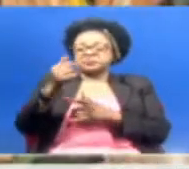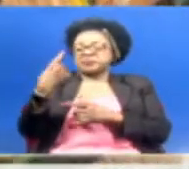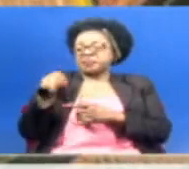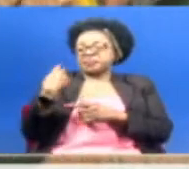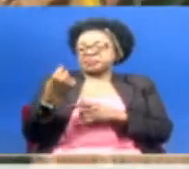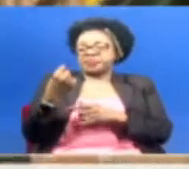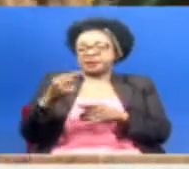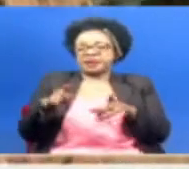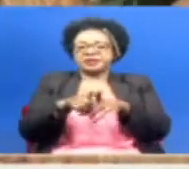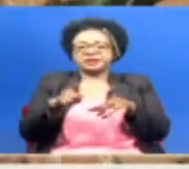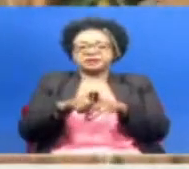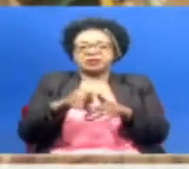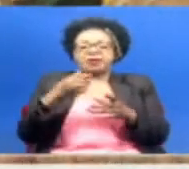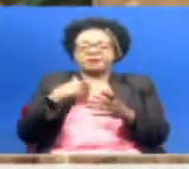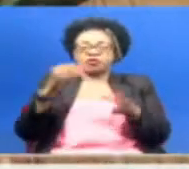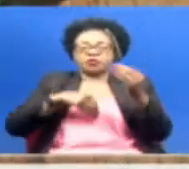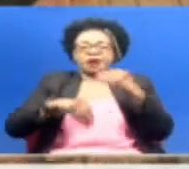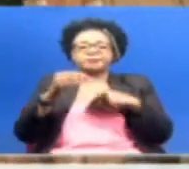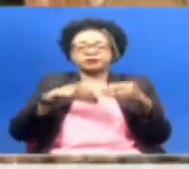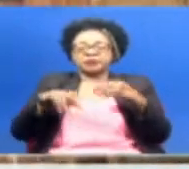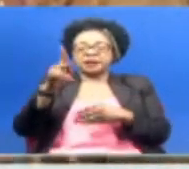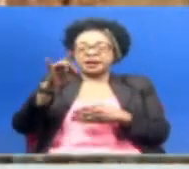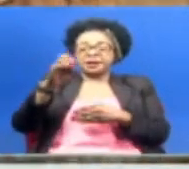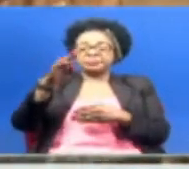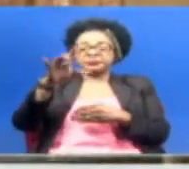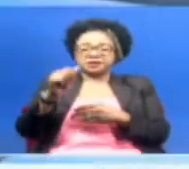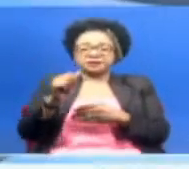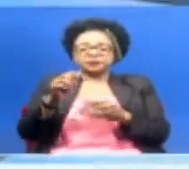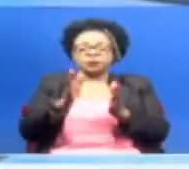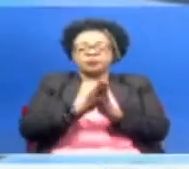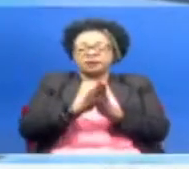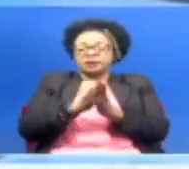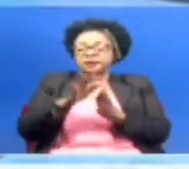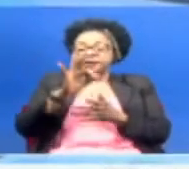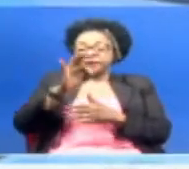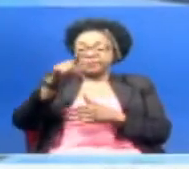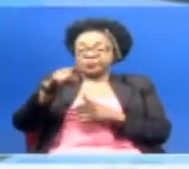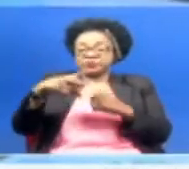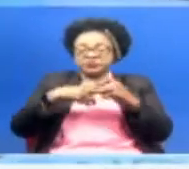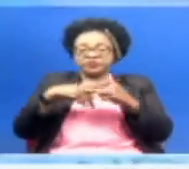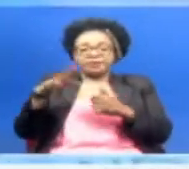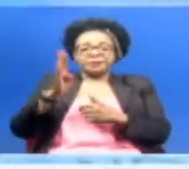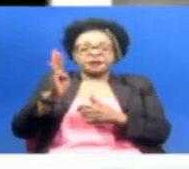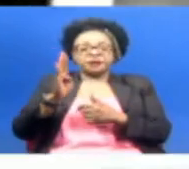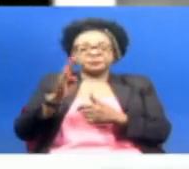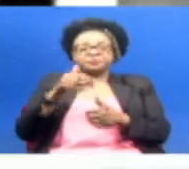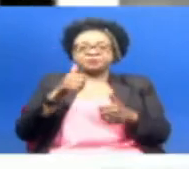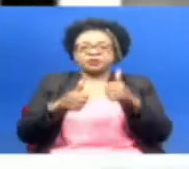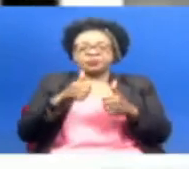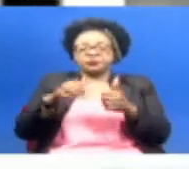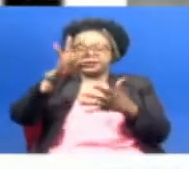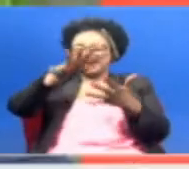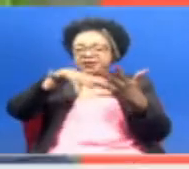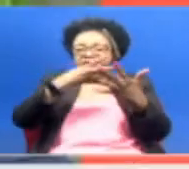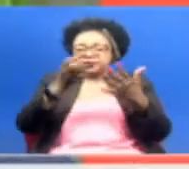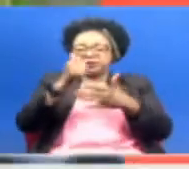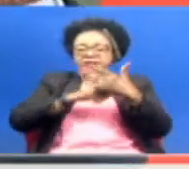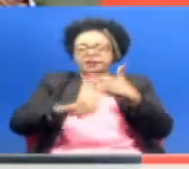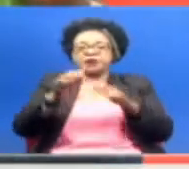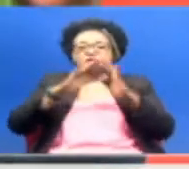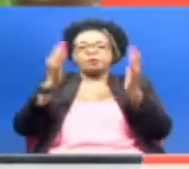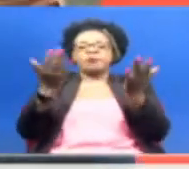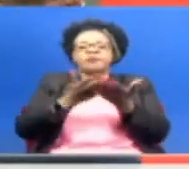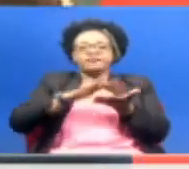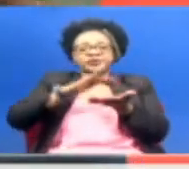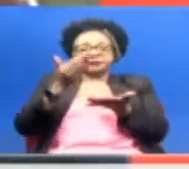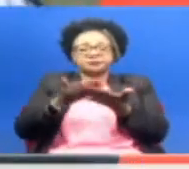ikiwa sakata ya ufisadi katika shirika la KEMSA la shilingi bilioni 3.7, yani tizambu chini ya Global Fund. I want to